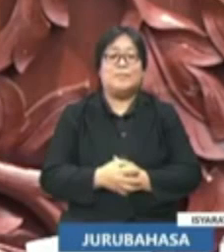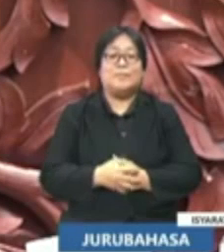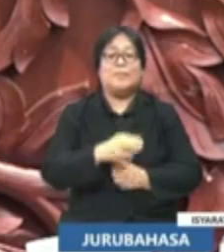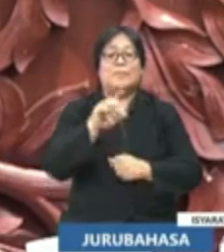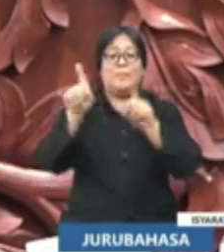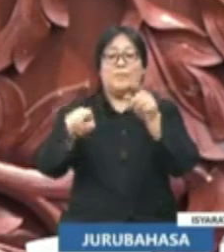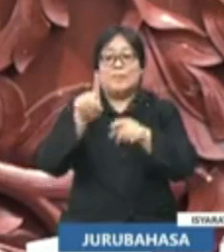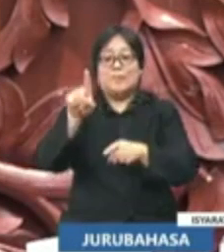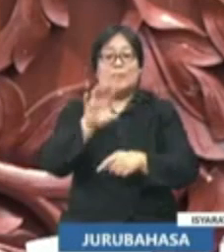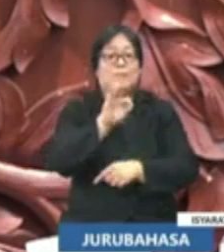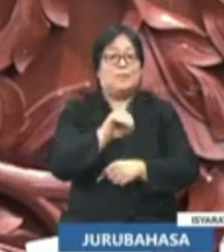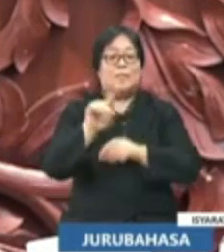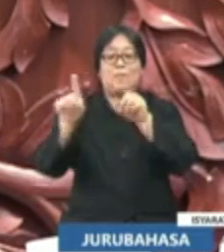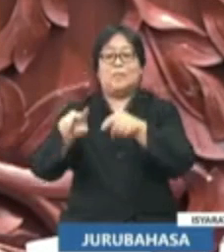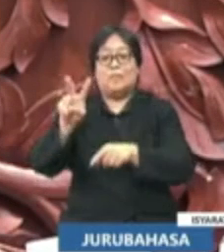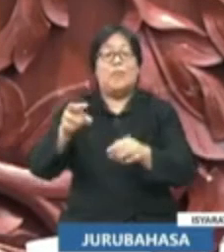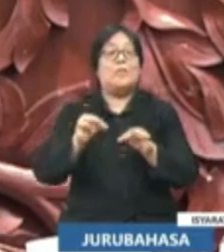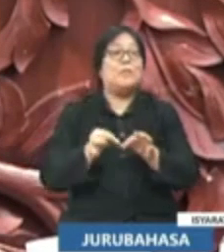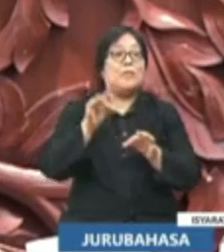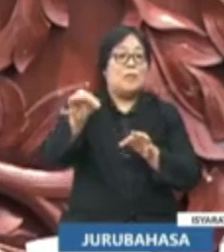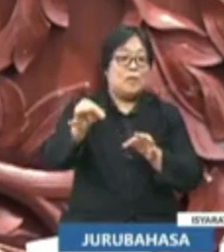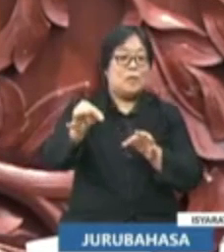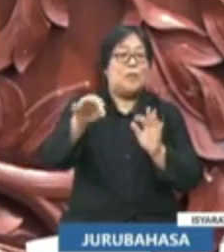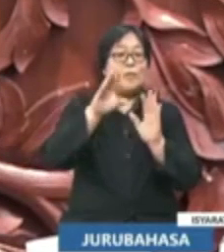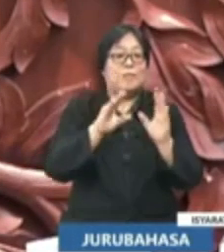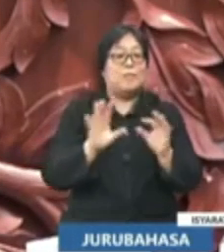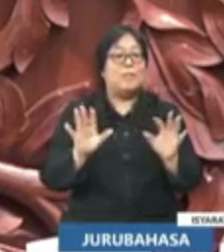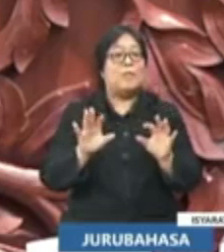paragraf 1 dan 90 paragraf 2 untuk menangguhkan proceeding,